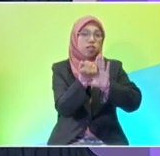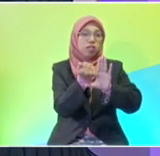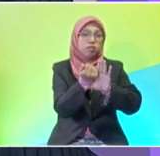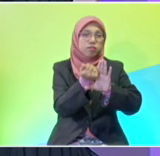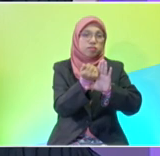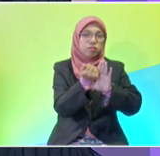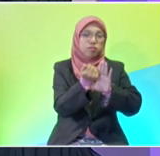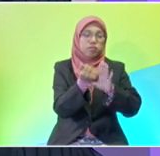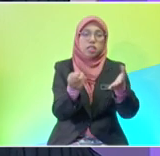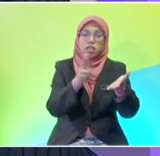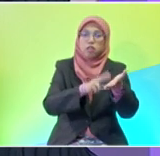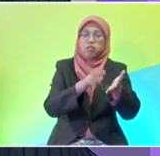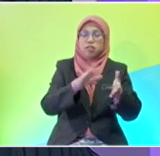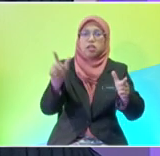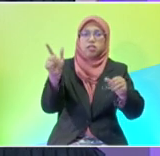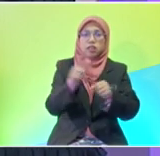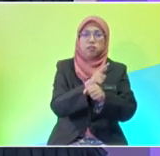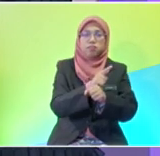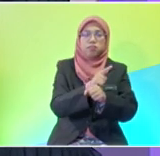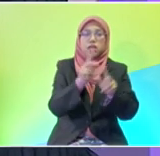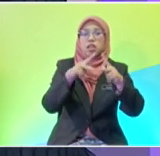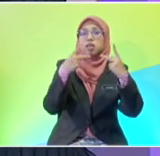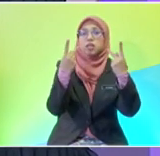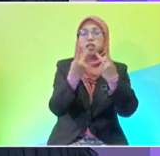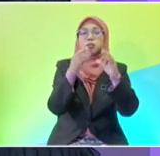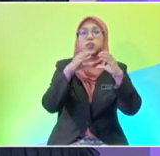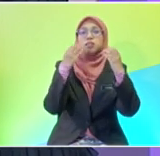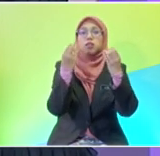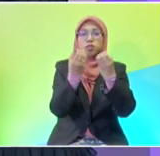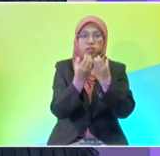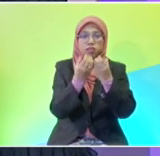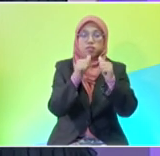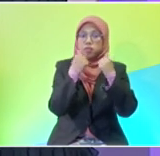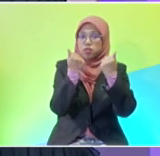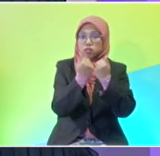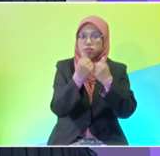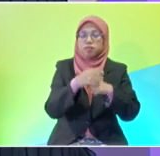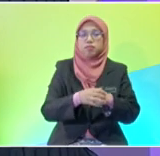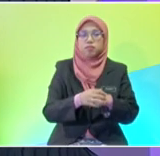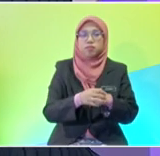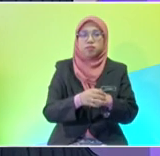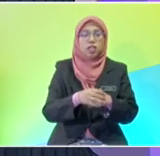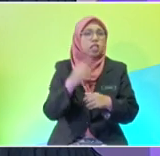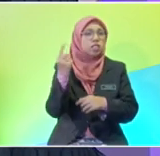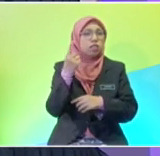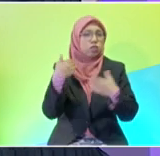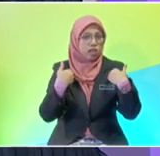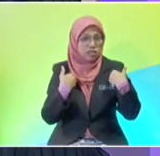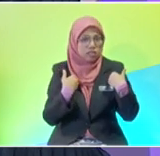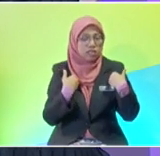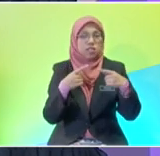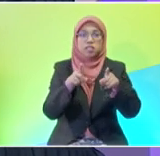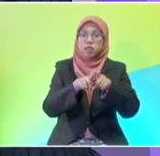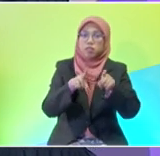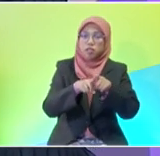tak lengkap gelap dan satuan dan juga pengenalan kepada bersama-sama dalam